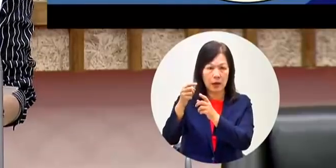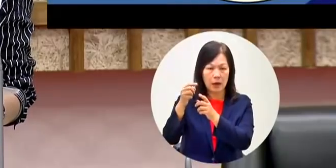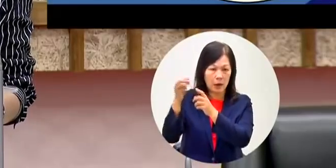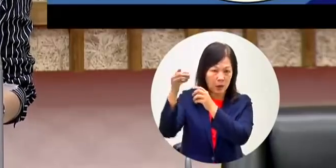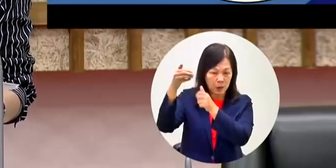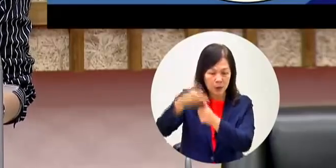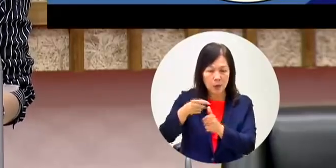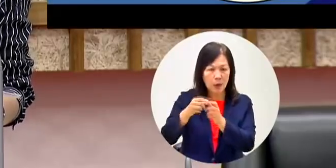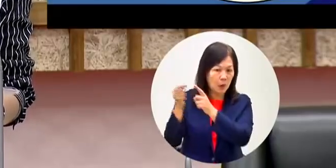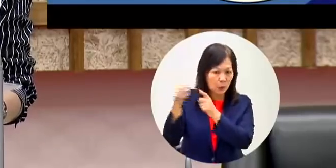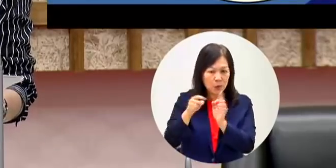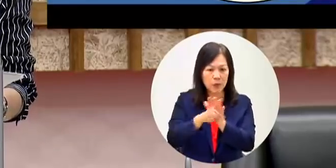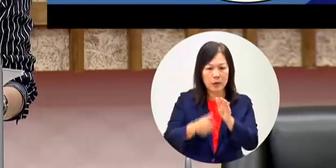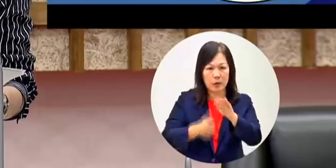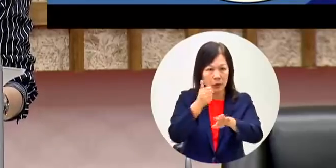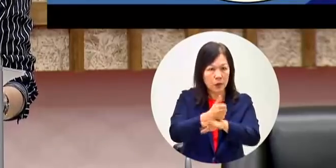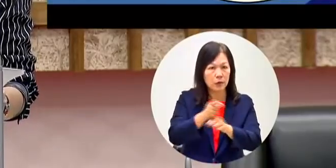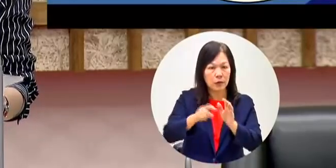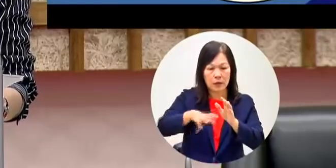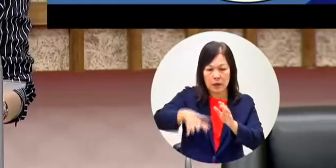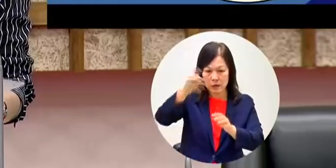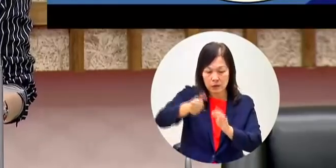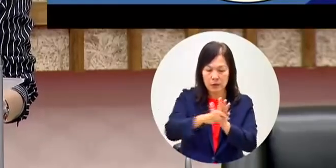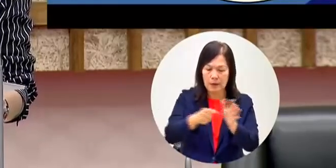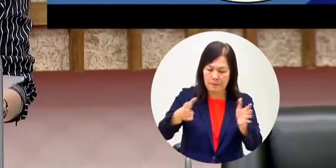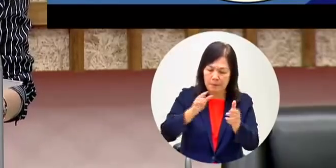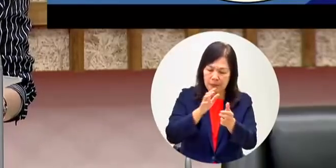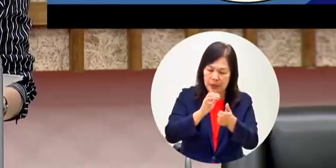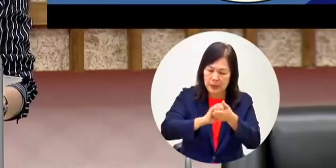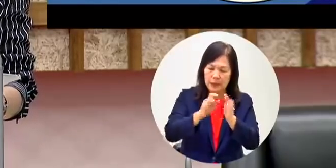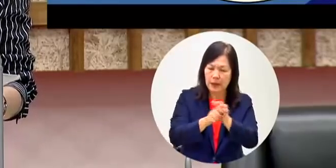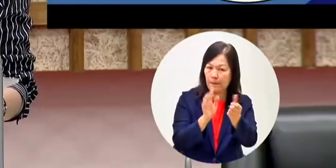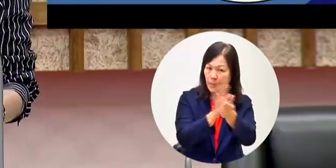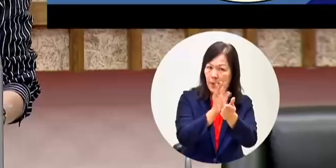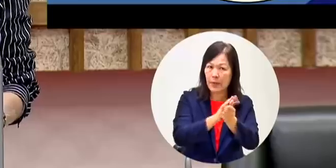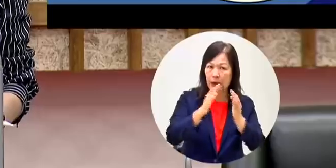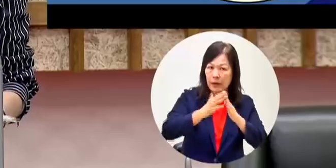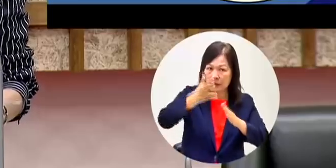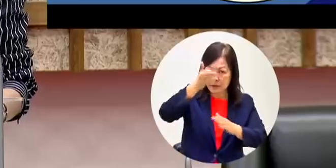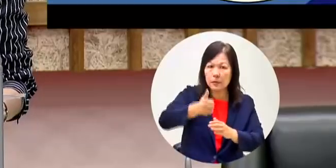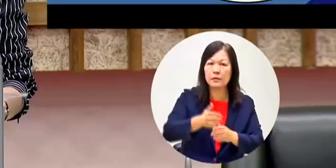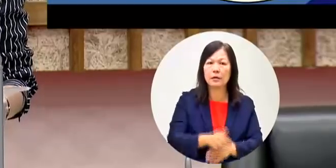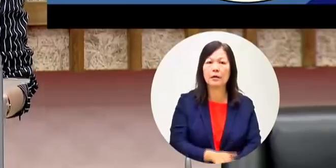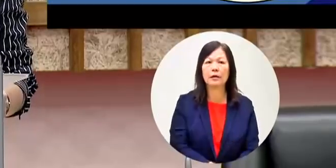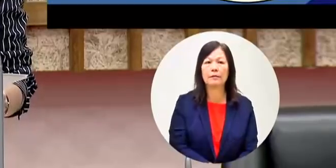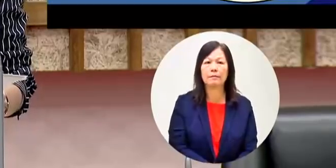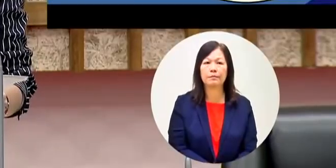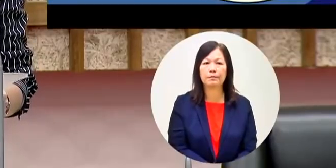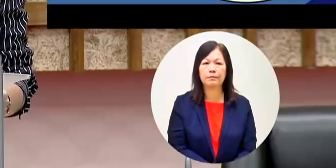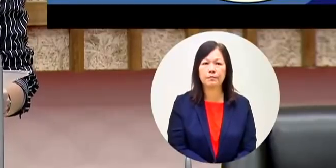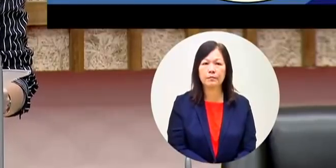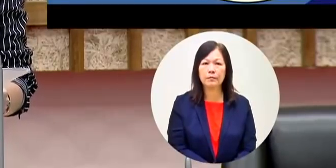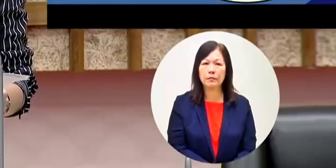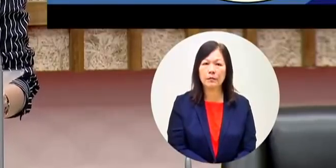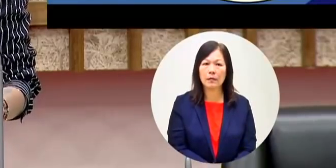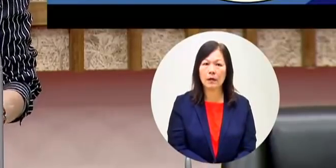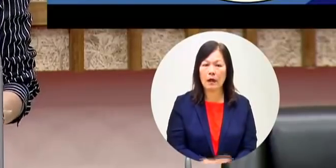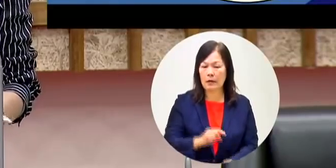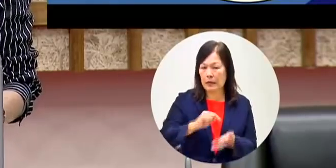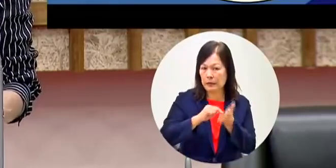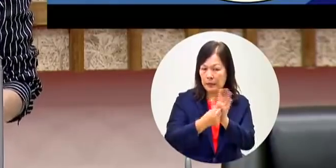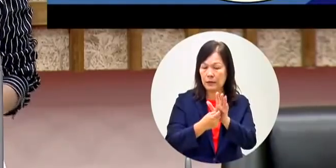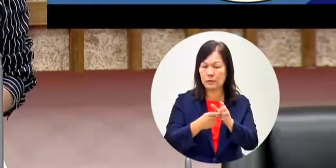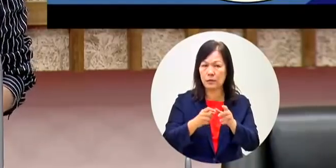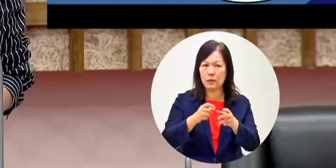合力的来支持我们的市长的一个领导哈，发挥公务的一个精神，一起